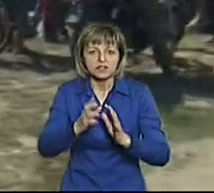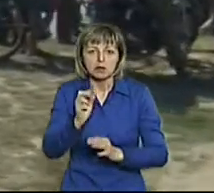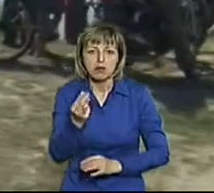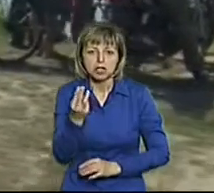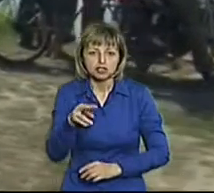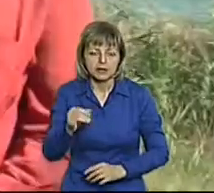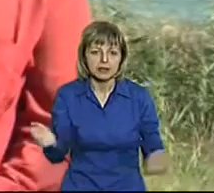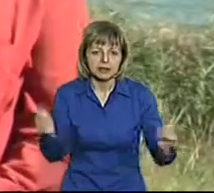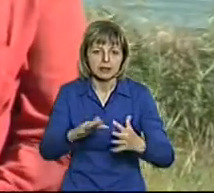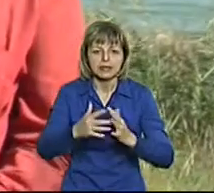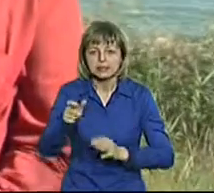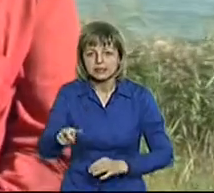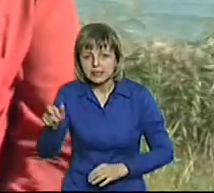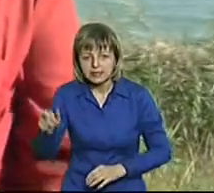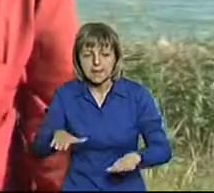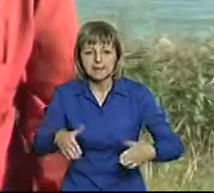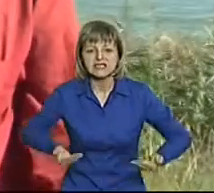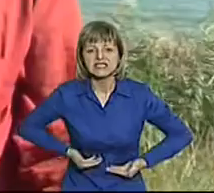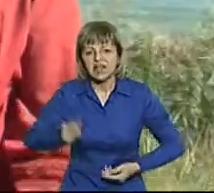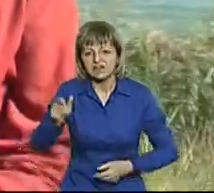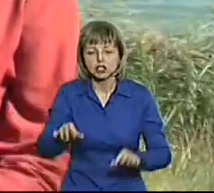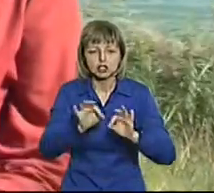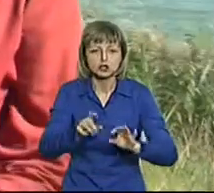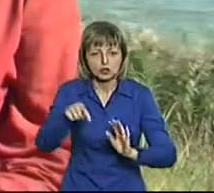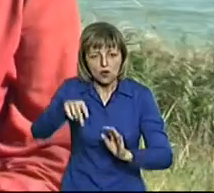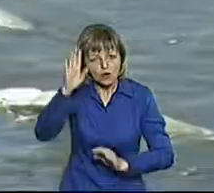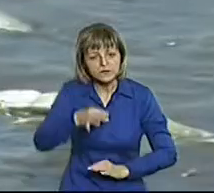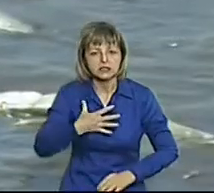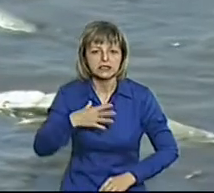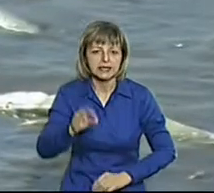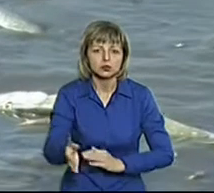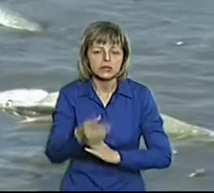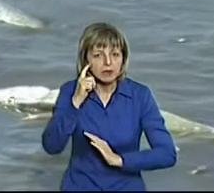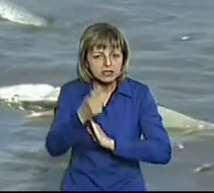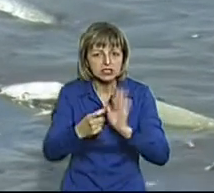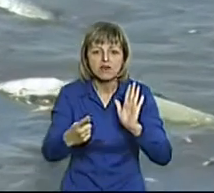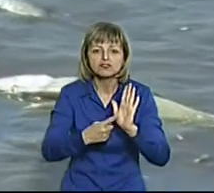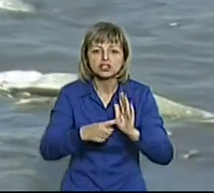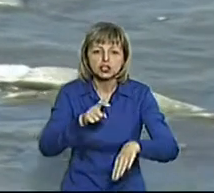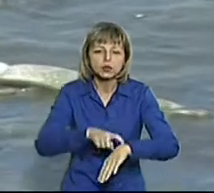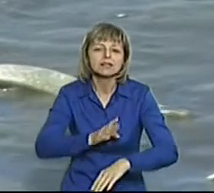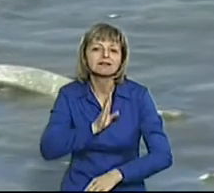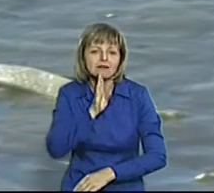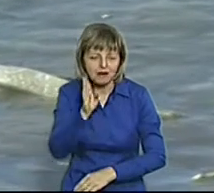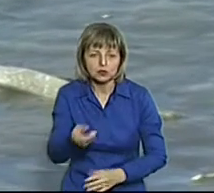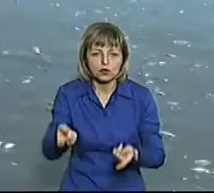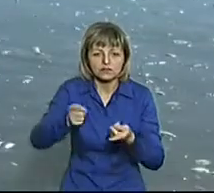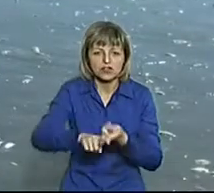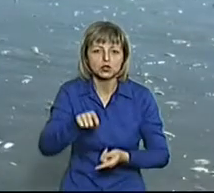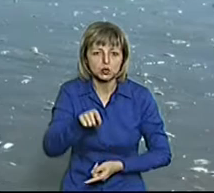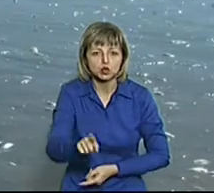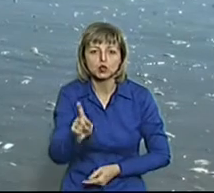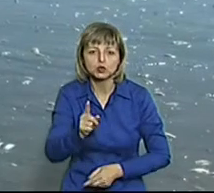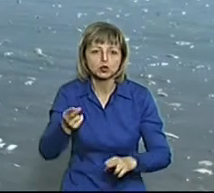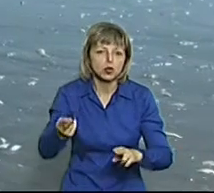селяни. Місцевий житель Володимир Гламазда розповів, про те, що у ставку загинула риба, дізнався о 6-й ранку. У зв'язку з тим, що